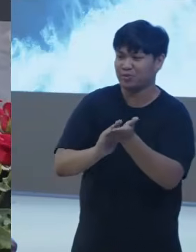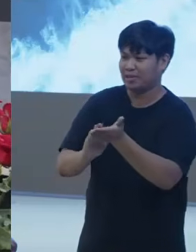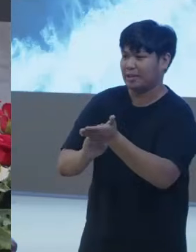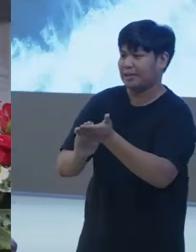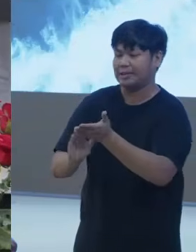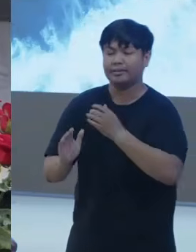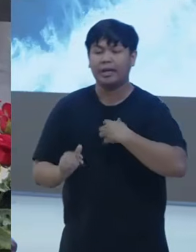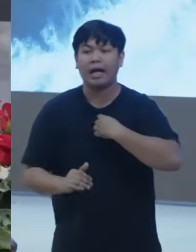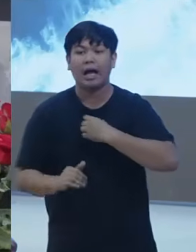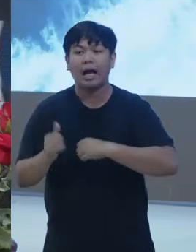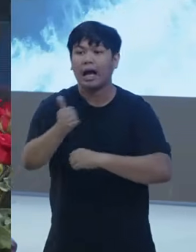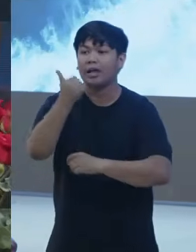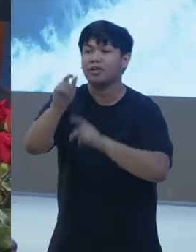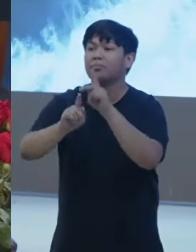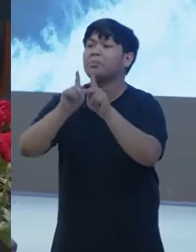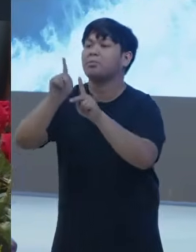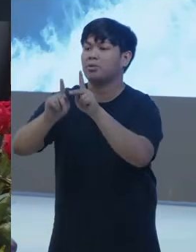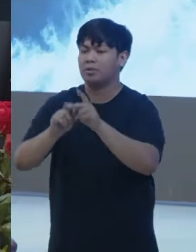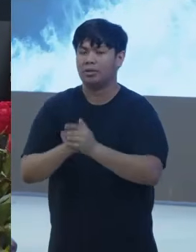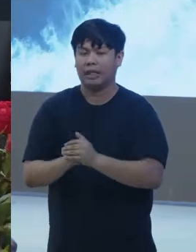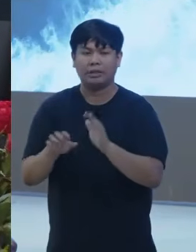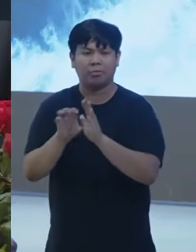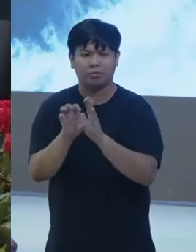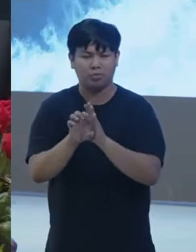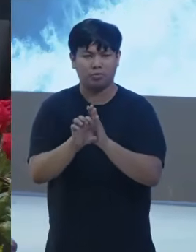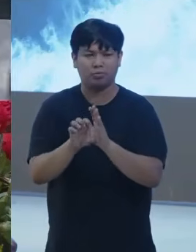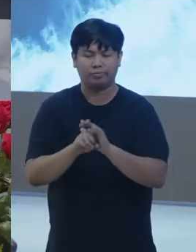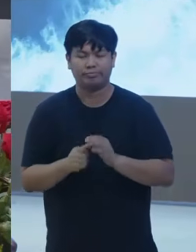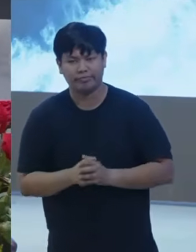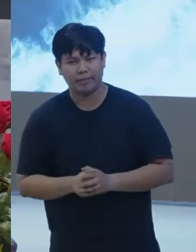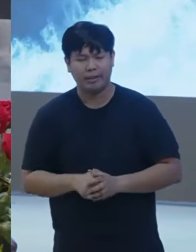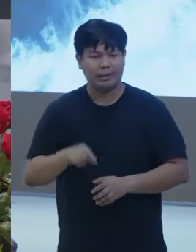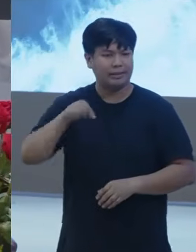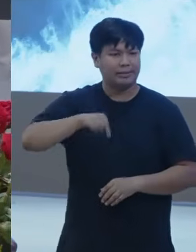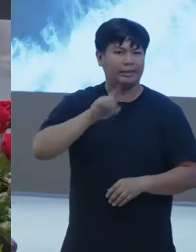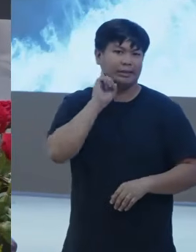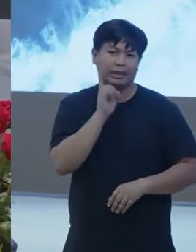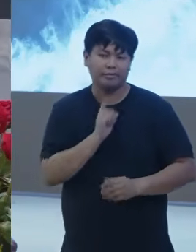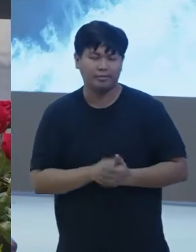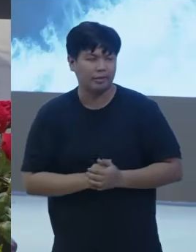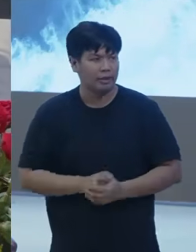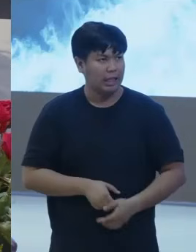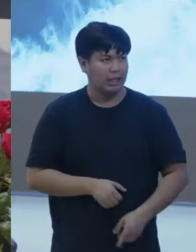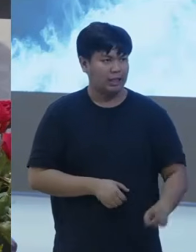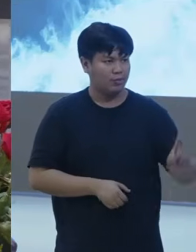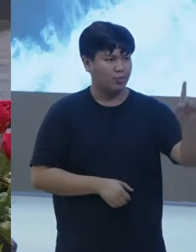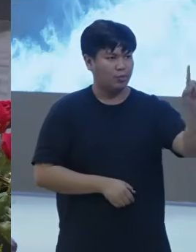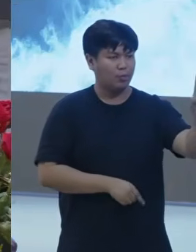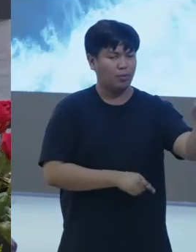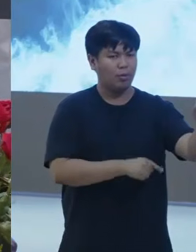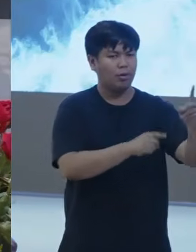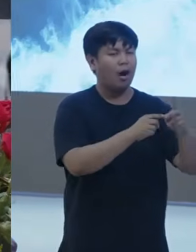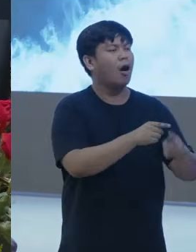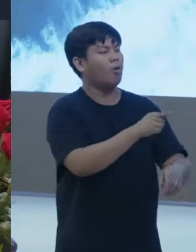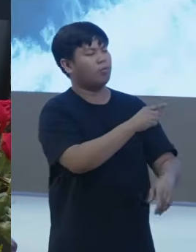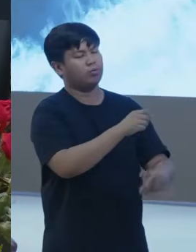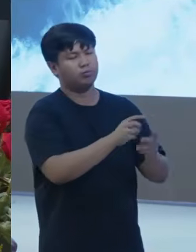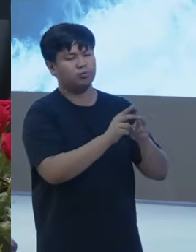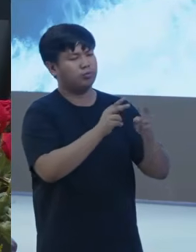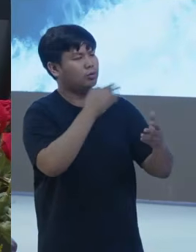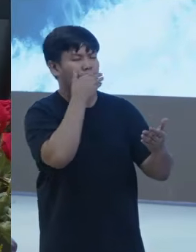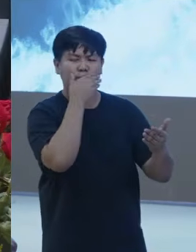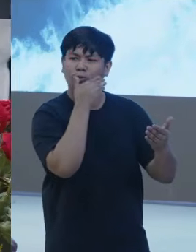mga naliligtas, no? Siguro, meron kasi kung minsan challenge dito sa church, di